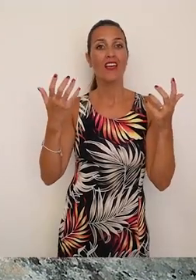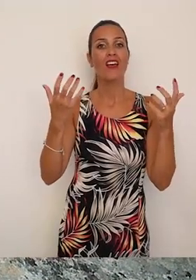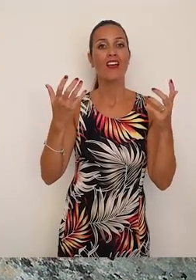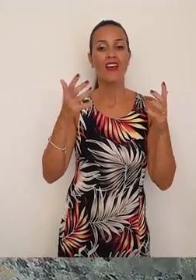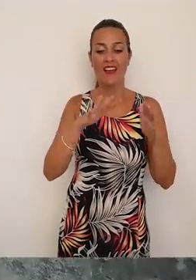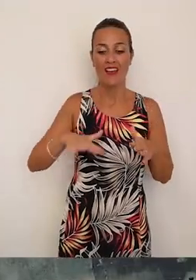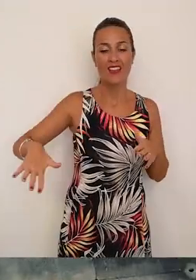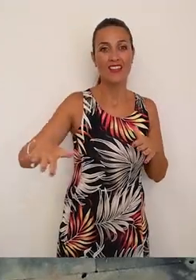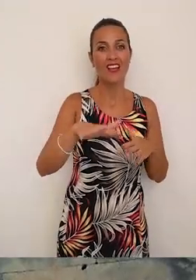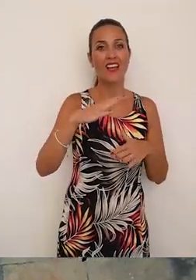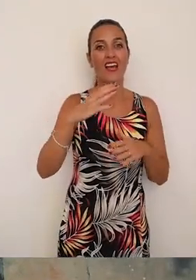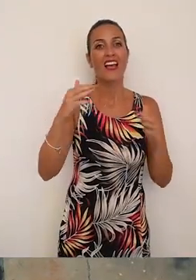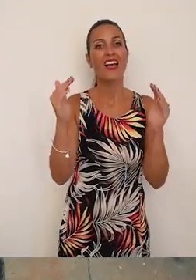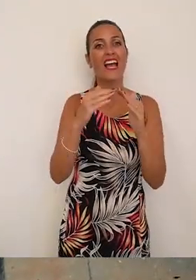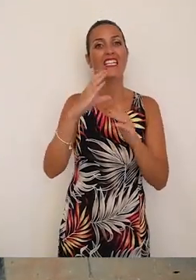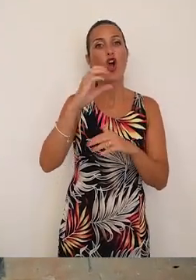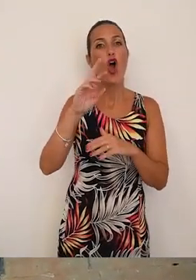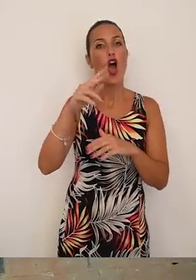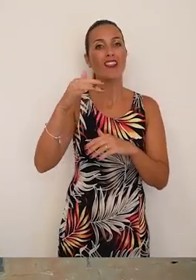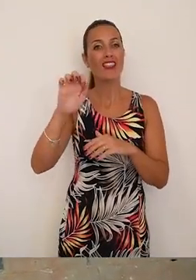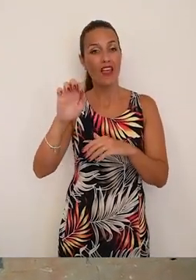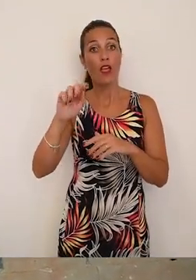e gelosamente custodite dalle famiglie del